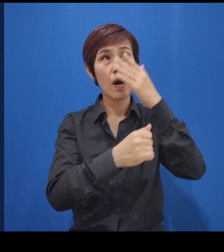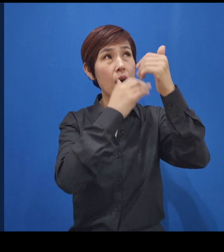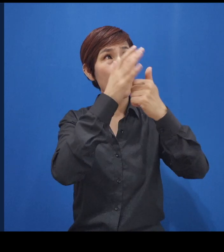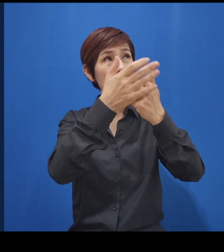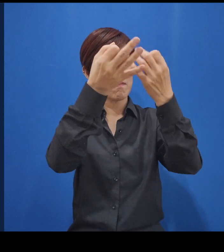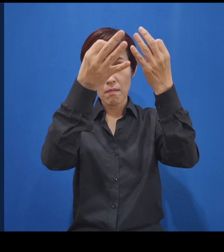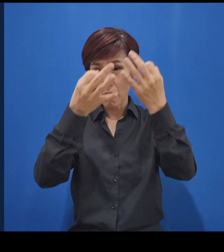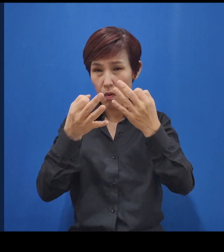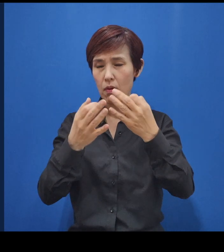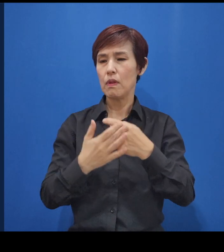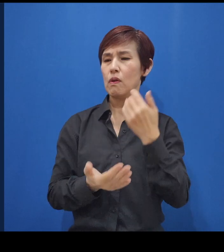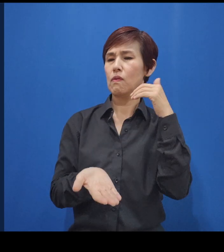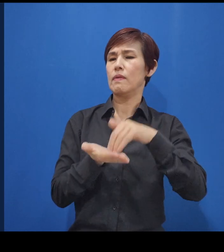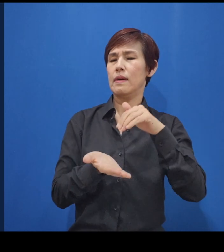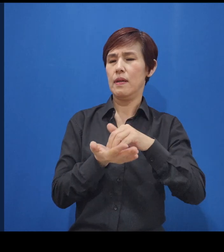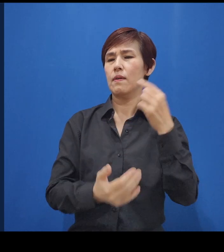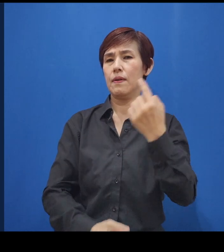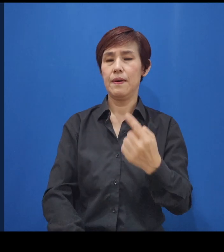근심을 끼쳐.